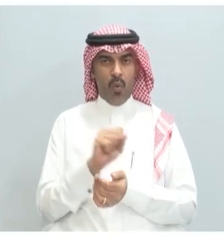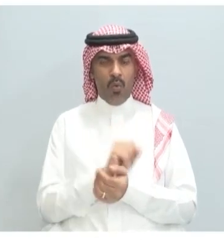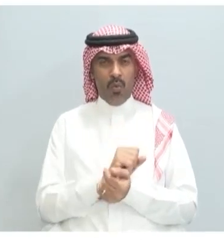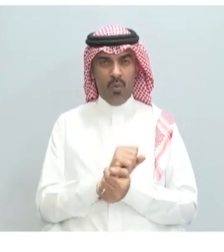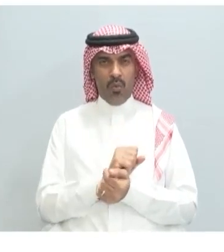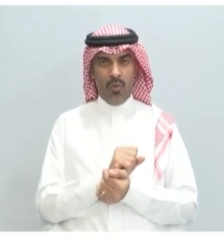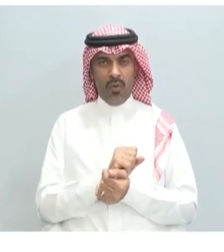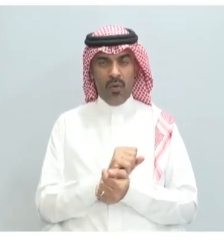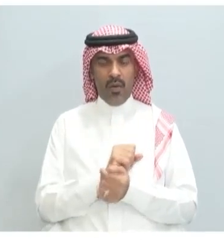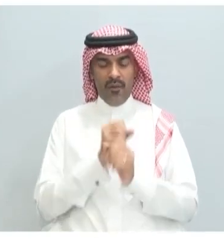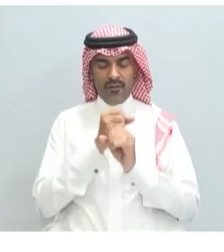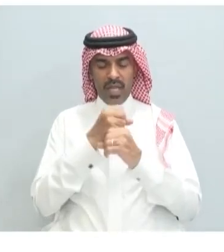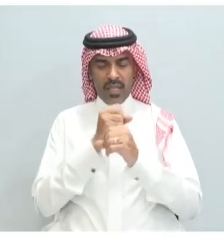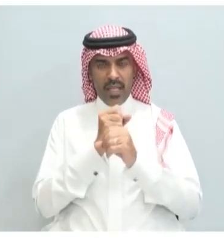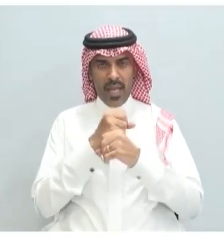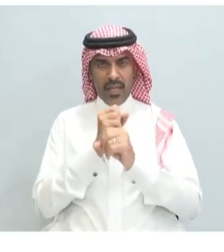او